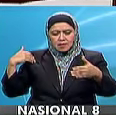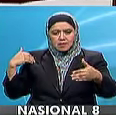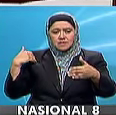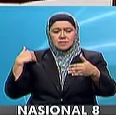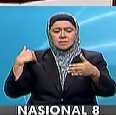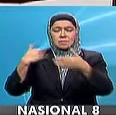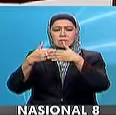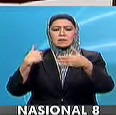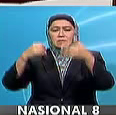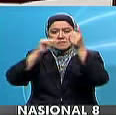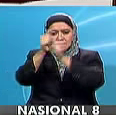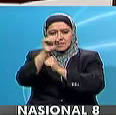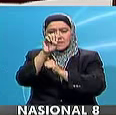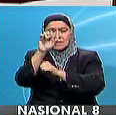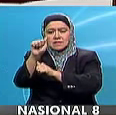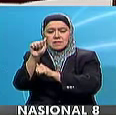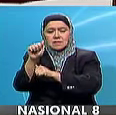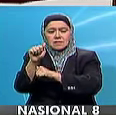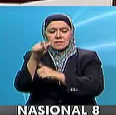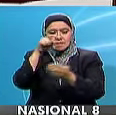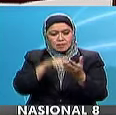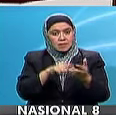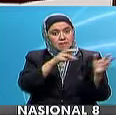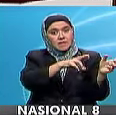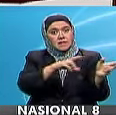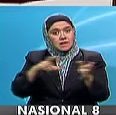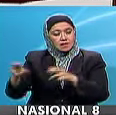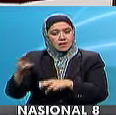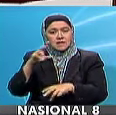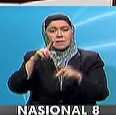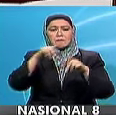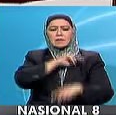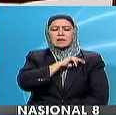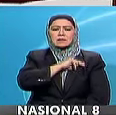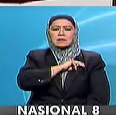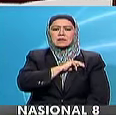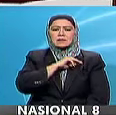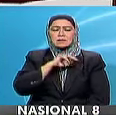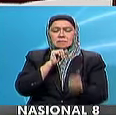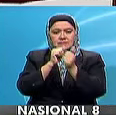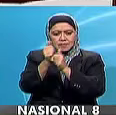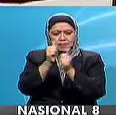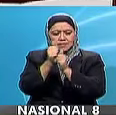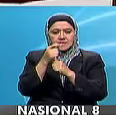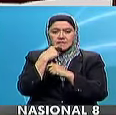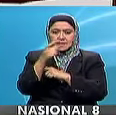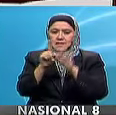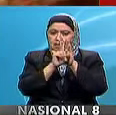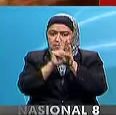perancangan Menteri Belia dan Sukan Khairi Jamaluddin Abu Bakar yang melihat pelari pecut ini perlu digilap dengan betul.